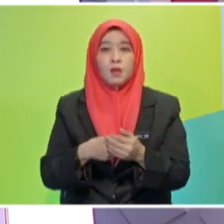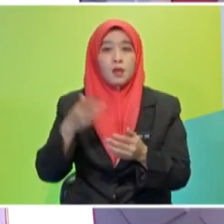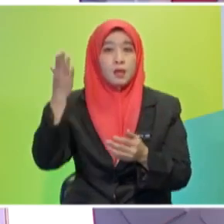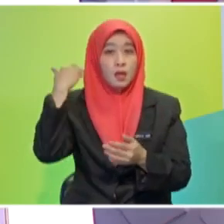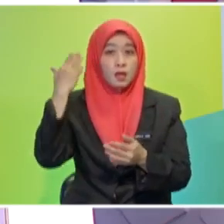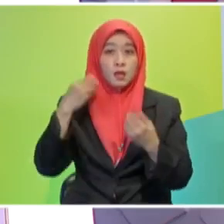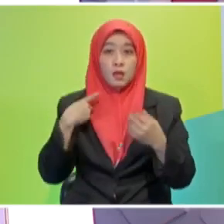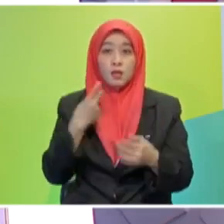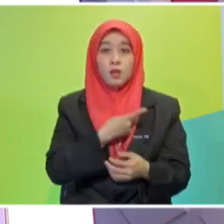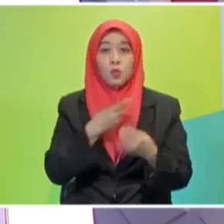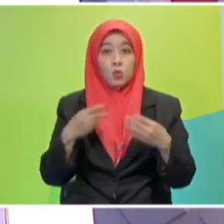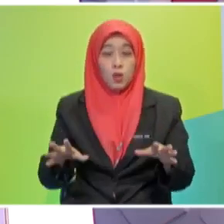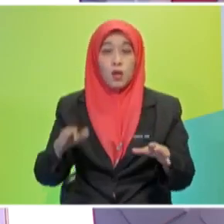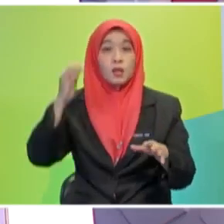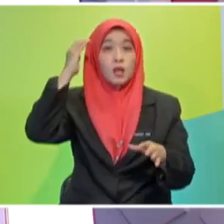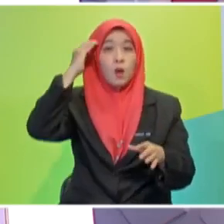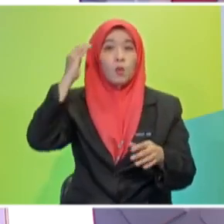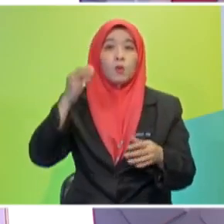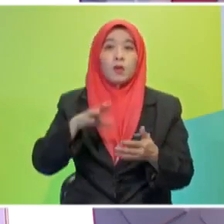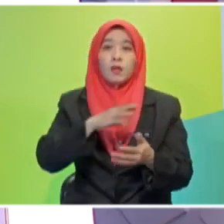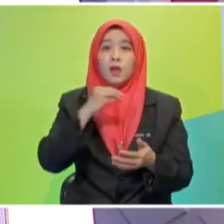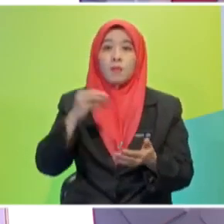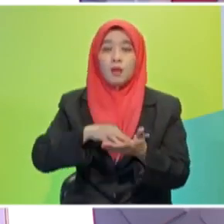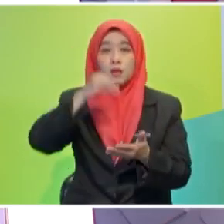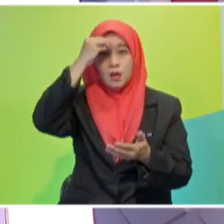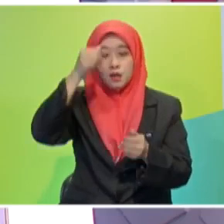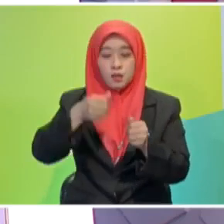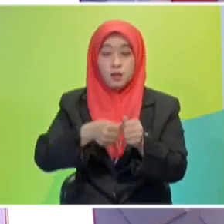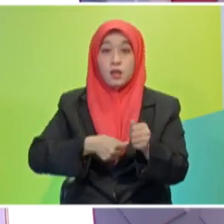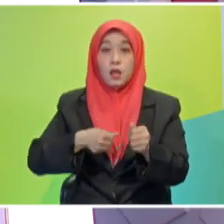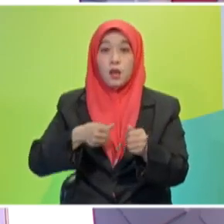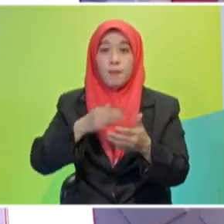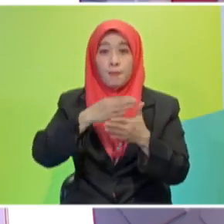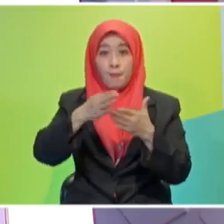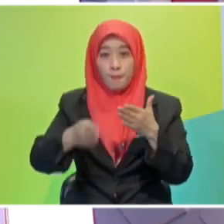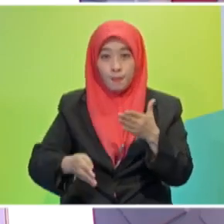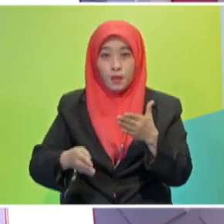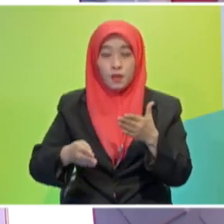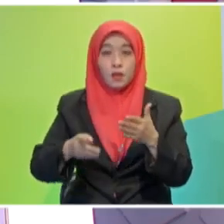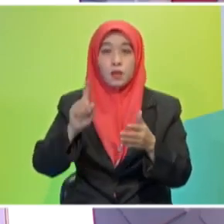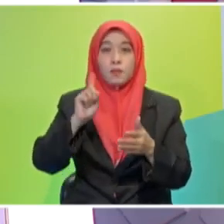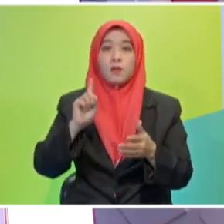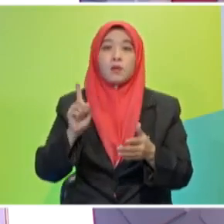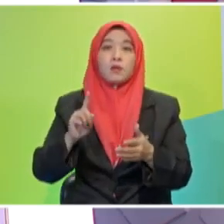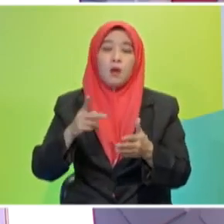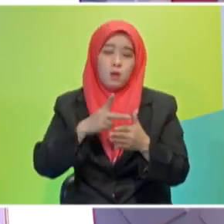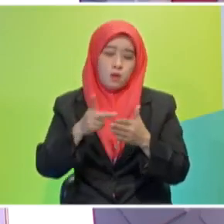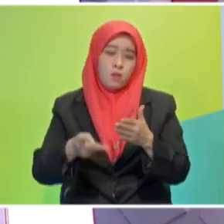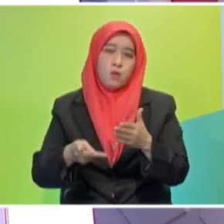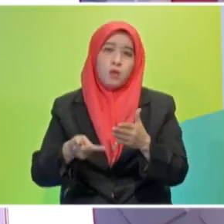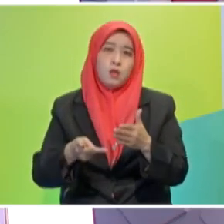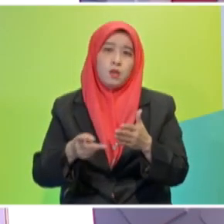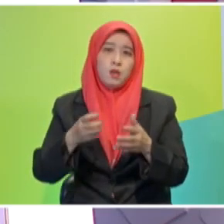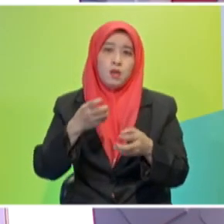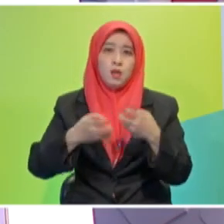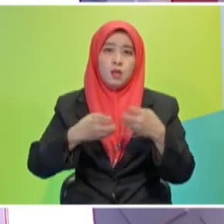dah mengetahui dan belajar setiap bahagian di mana komponen elektrik di